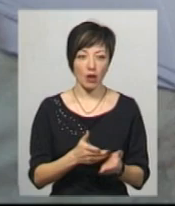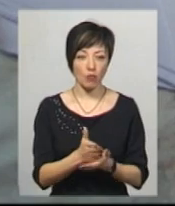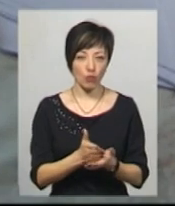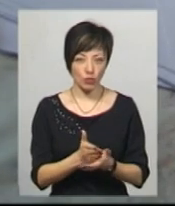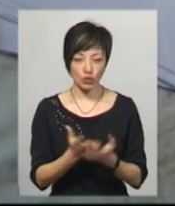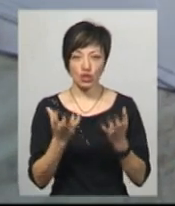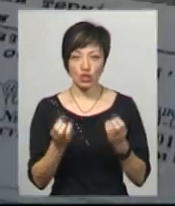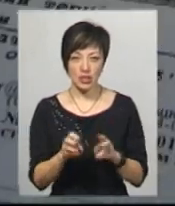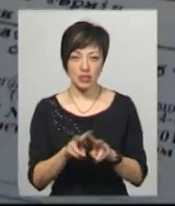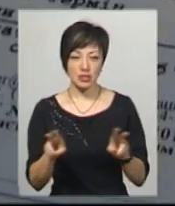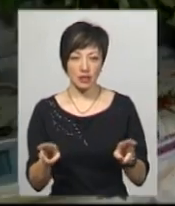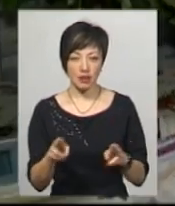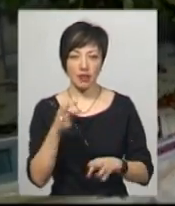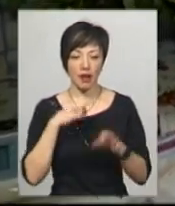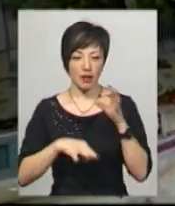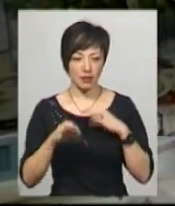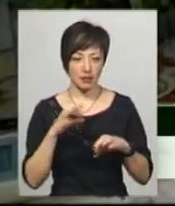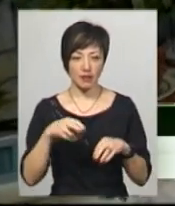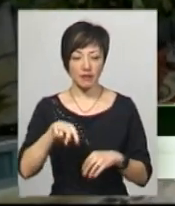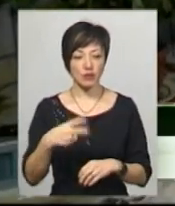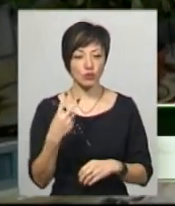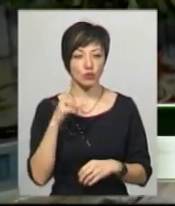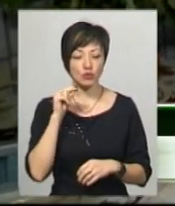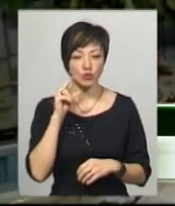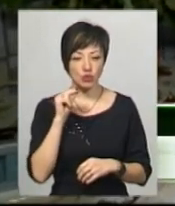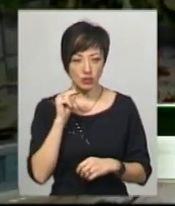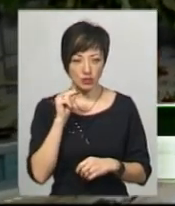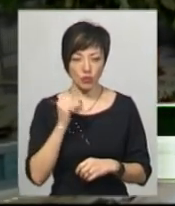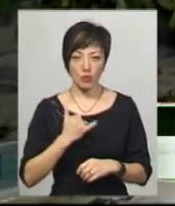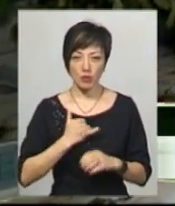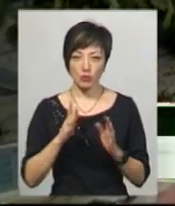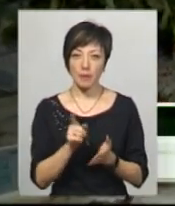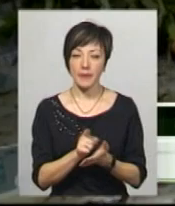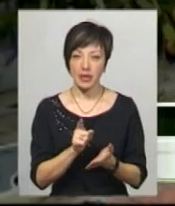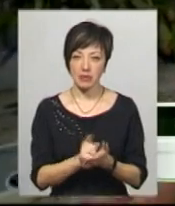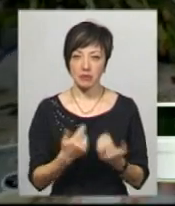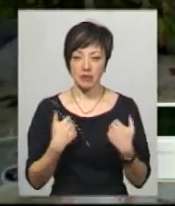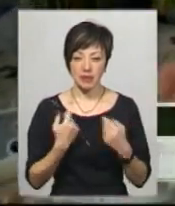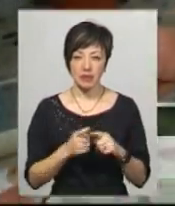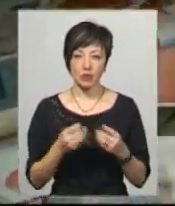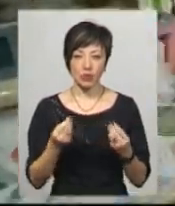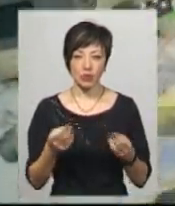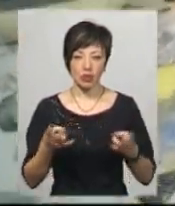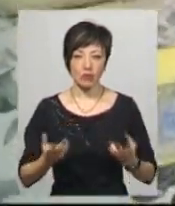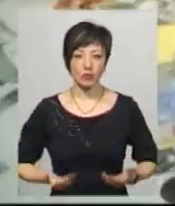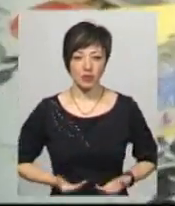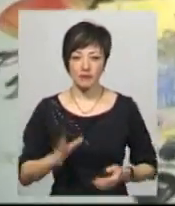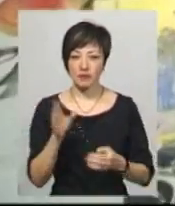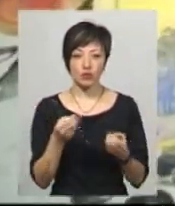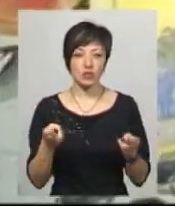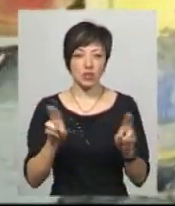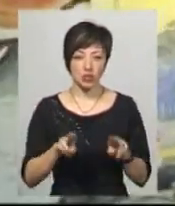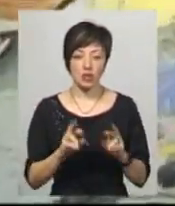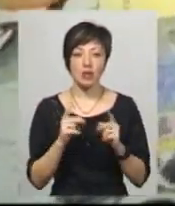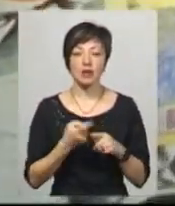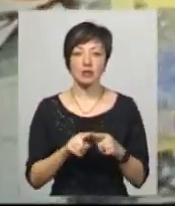послуги. Ще стільки ж – на ліки. 22-го числа. 22-го в мене буде пенсія. Мені на ці гроші треба прожити. Це все, що